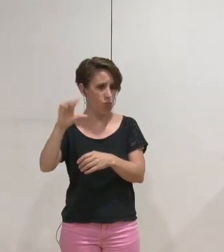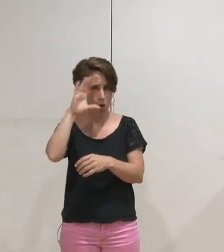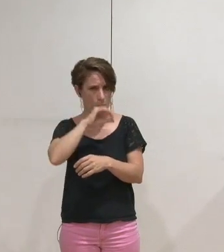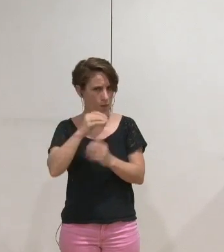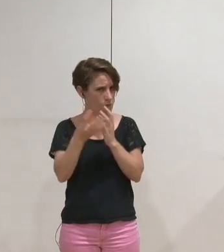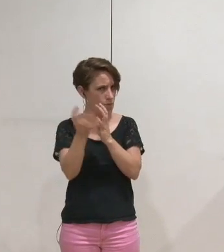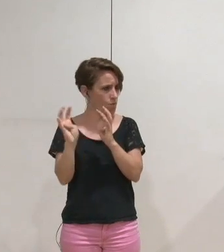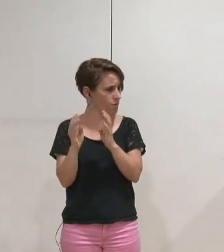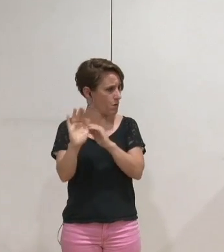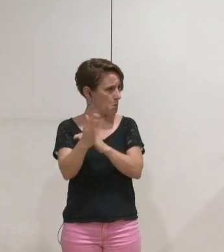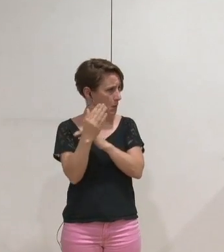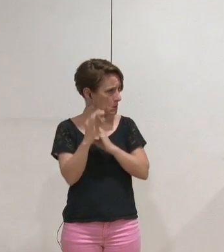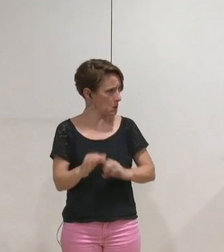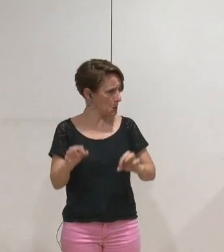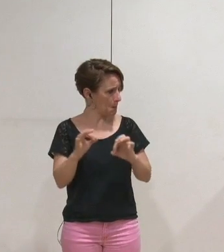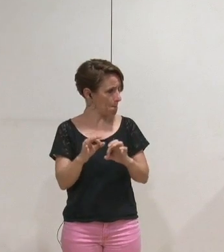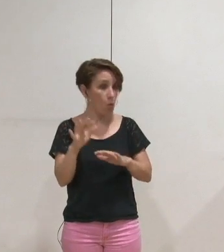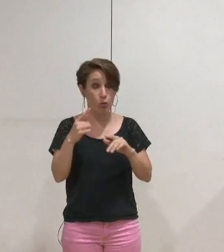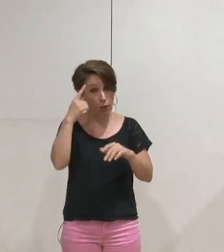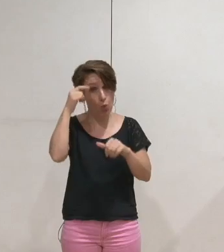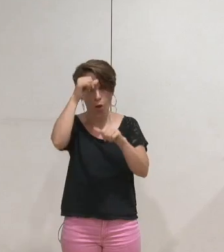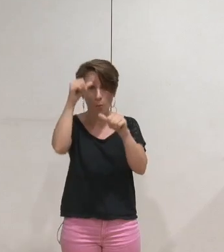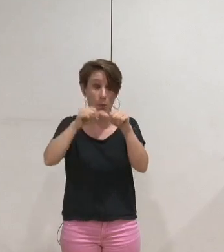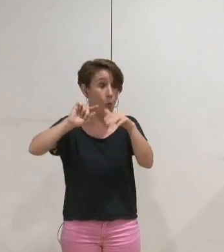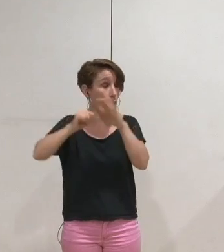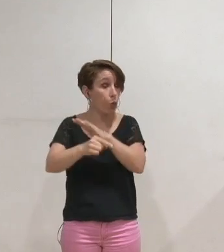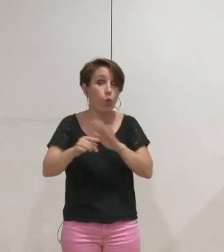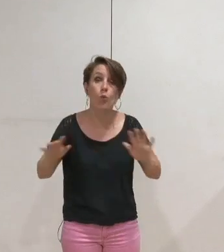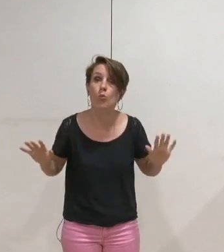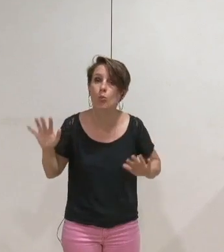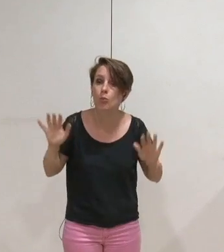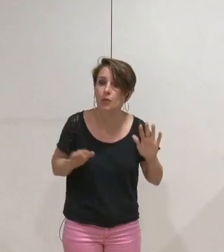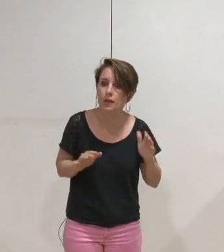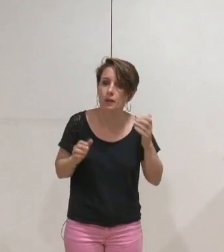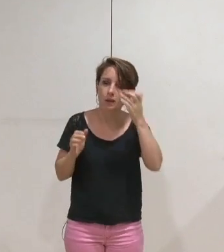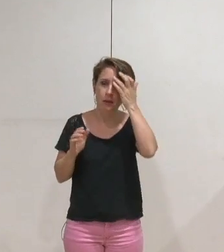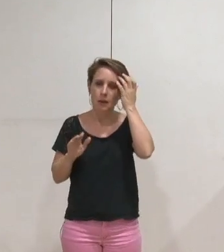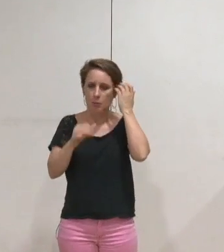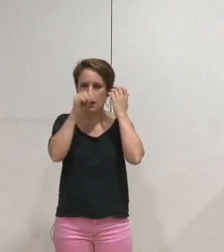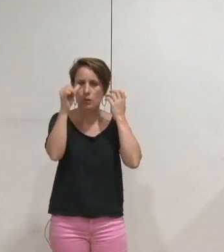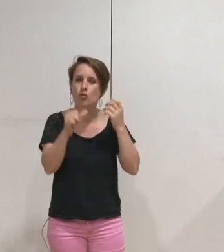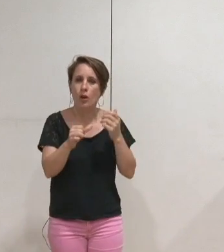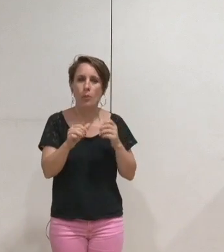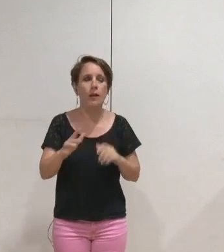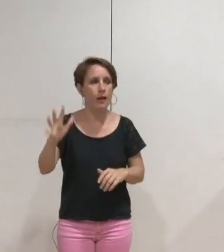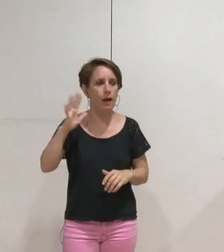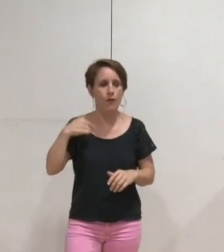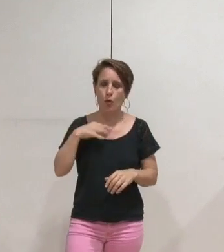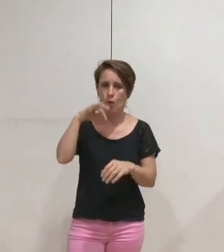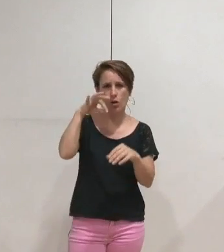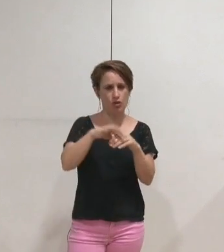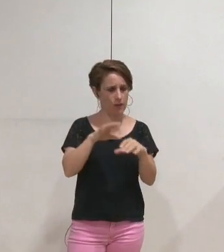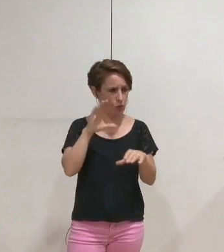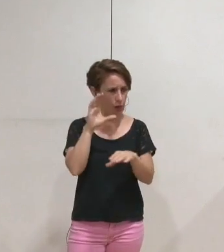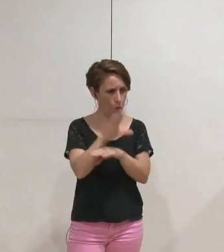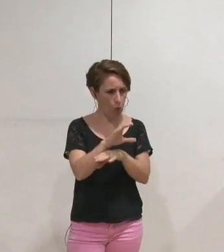du tout souvenir de cela et j'ai souvenir en revanche que j'avais voté contre le budget